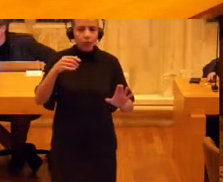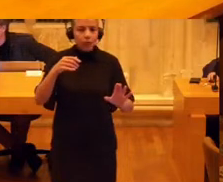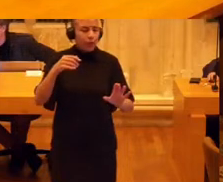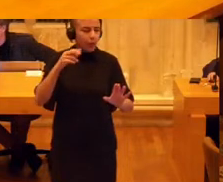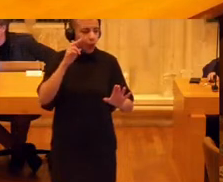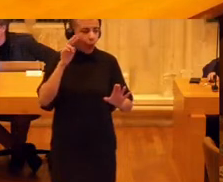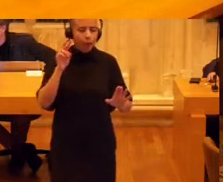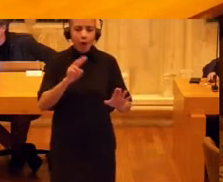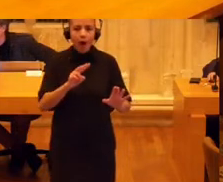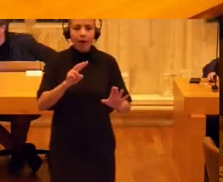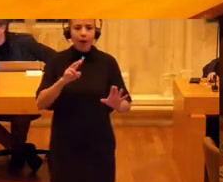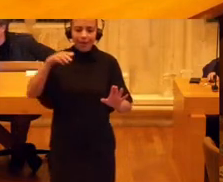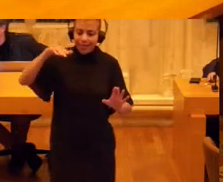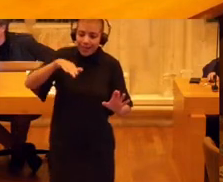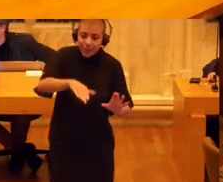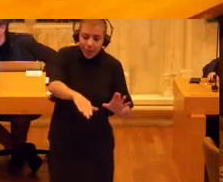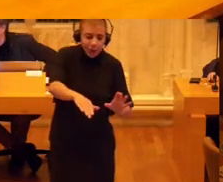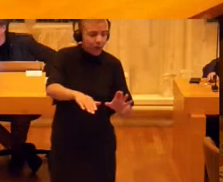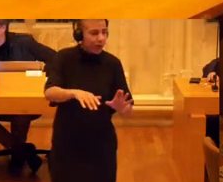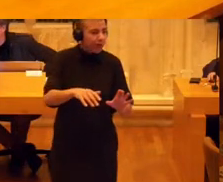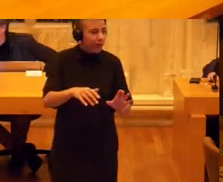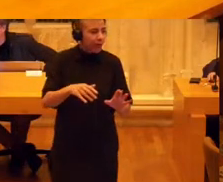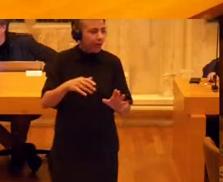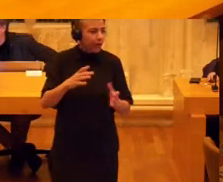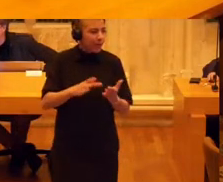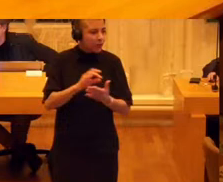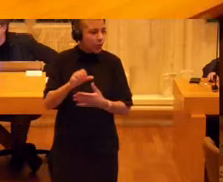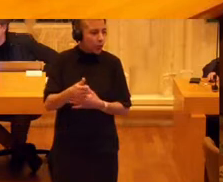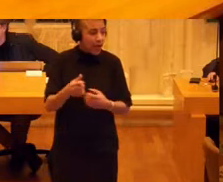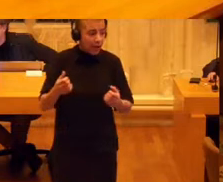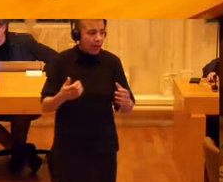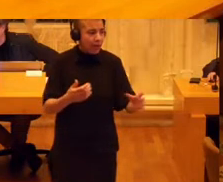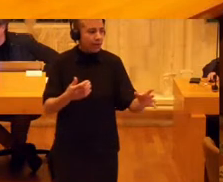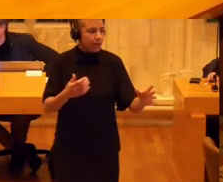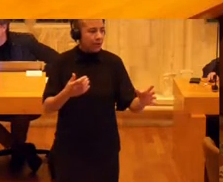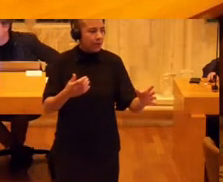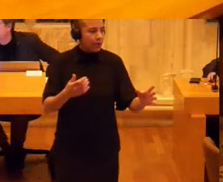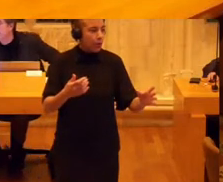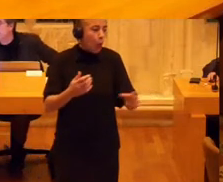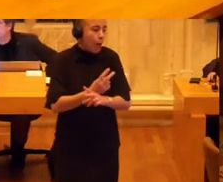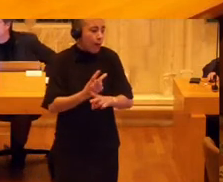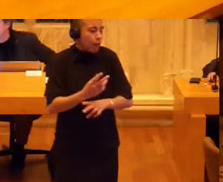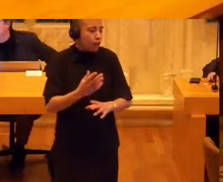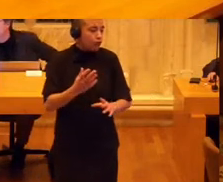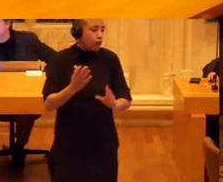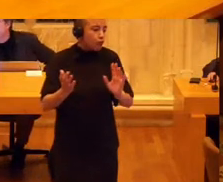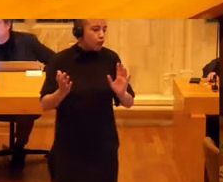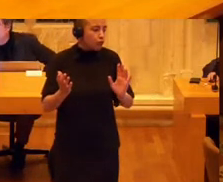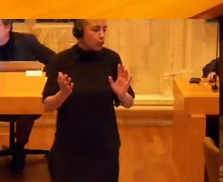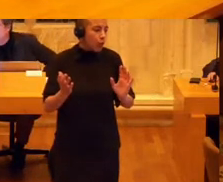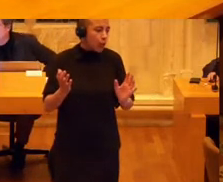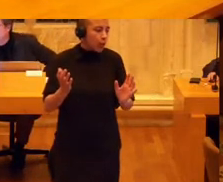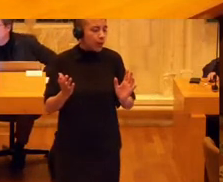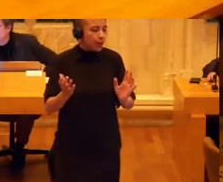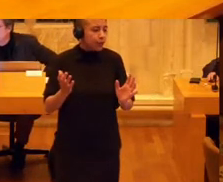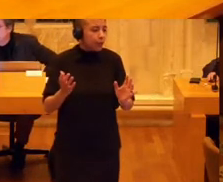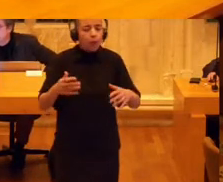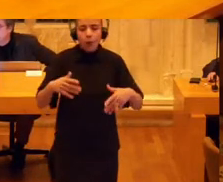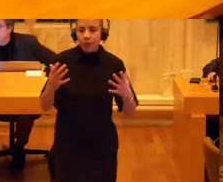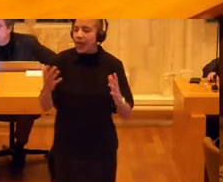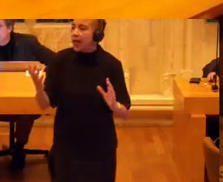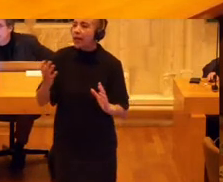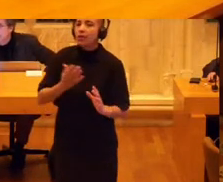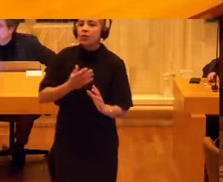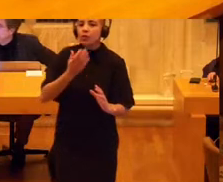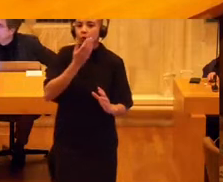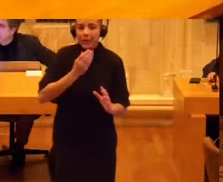11. Descendez encore. Celui-là. Voilà, hop. Ce qui est passé. Celui-là est pas mal, celui-là, enfin oui. Et en fait, je